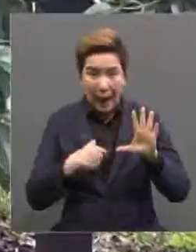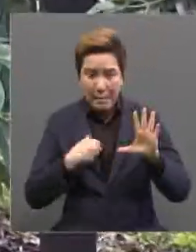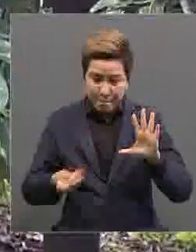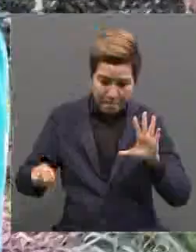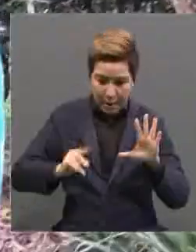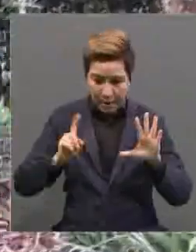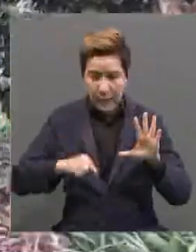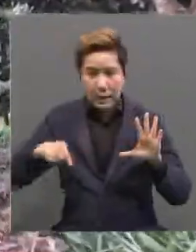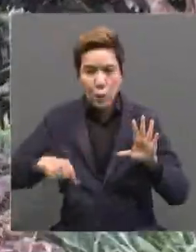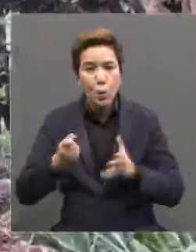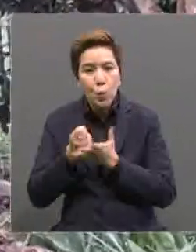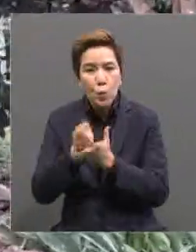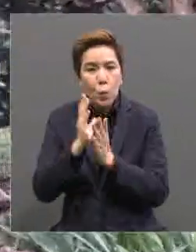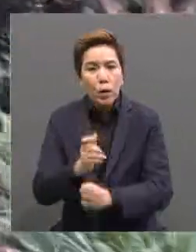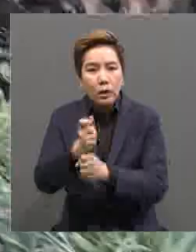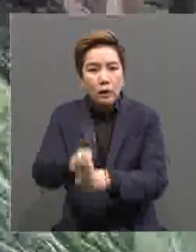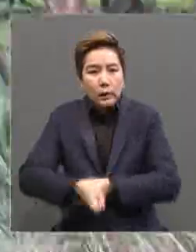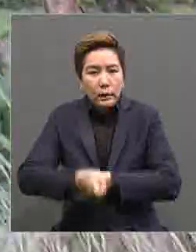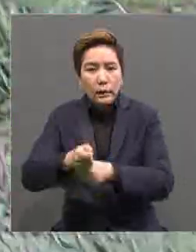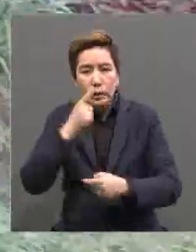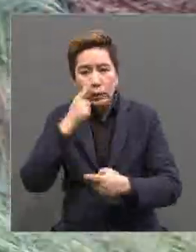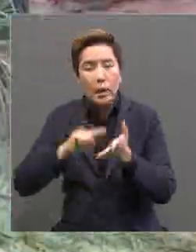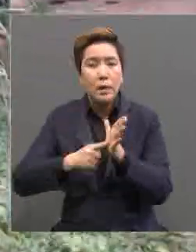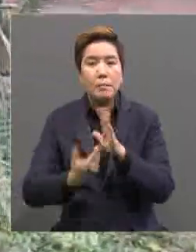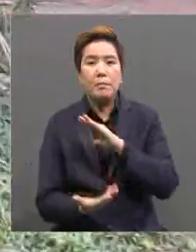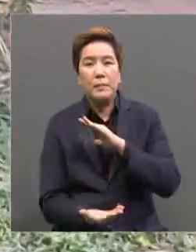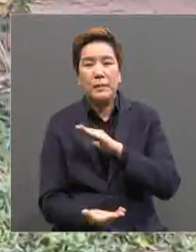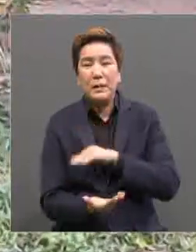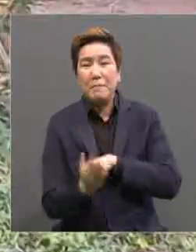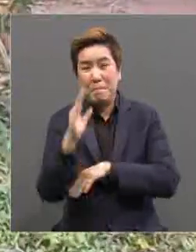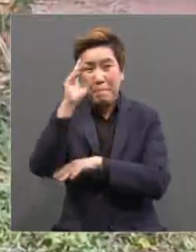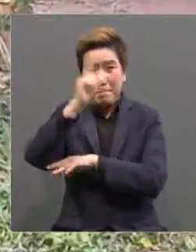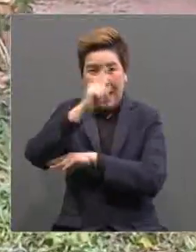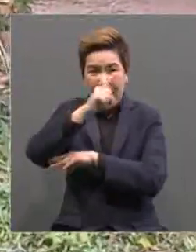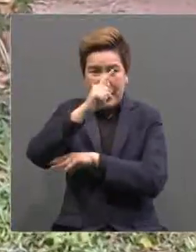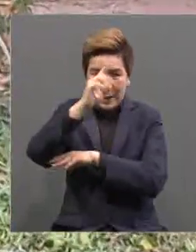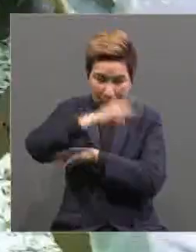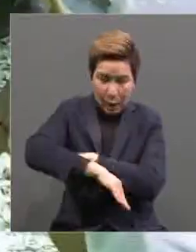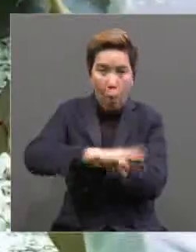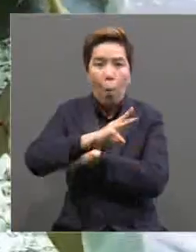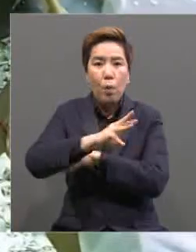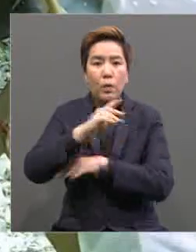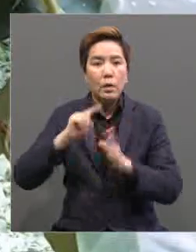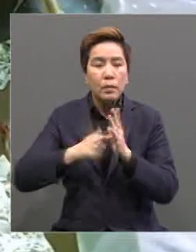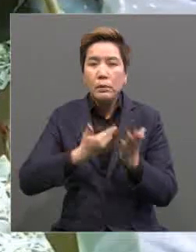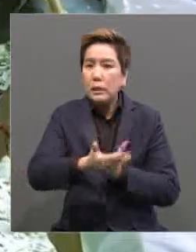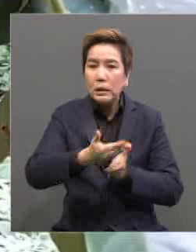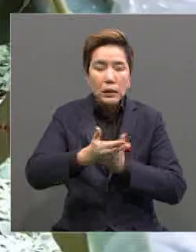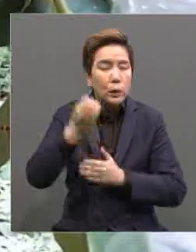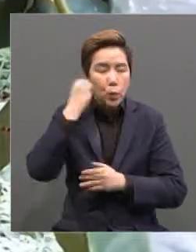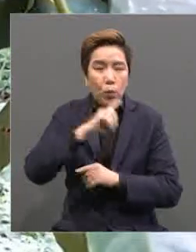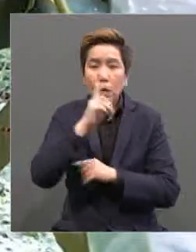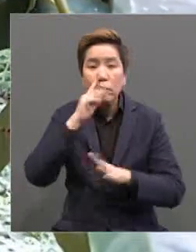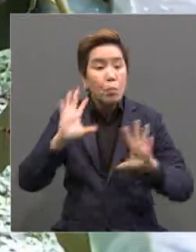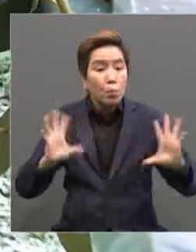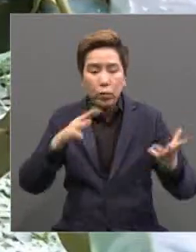ยเหลือเกษตรกรโดยตรงโดยจุดรับซื้อจะเปิดตั้งแต่เวลาบ่ายโมงจนถึง6โมงเย็นค่ะเปิดรับซื้อทุกวันไปจ